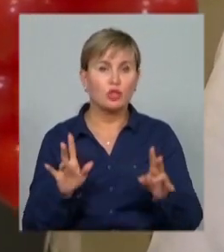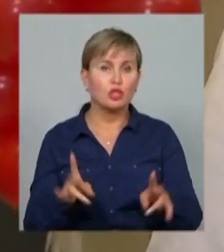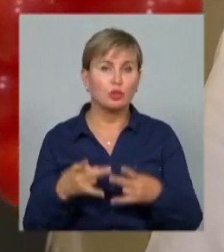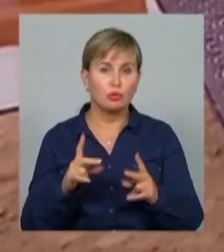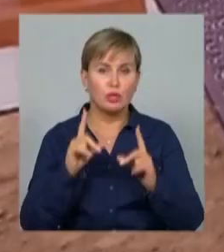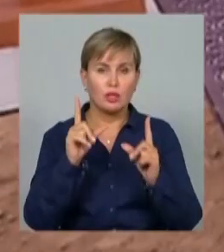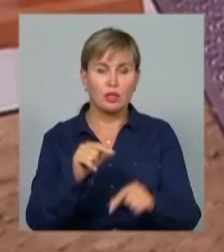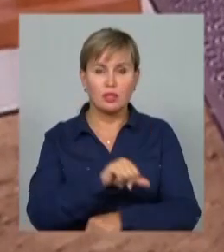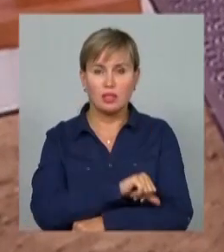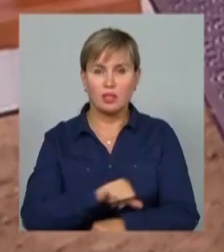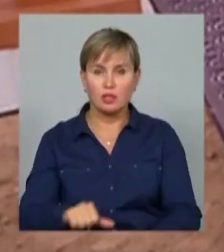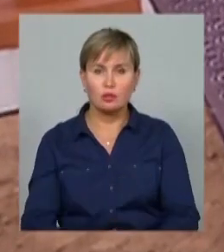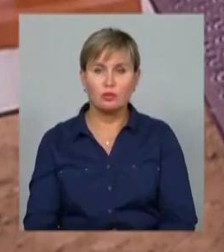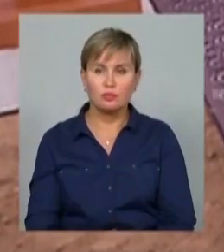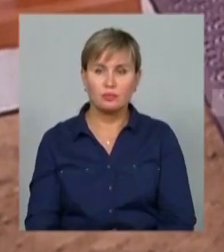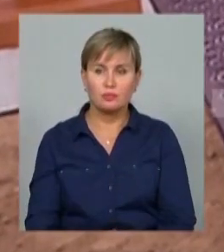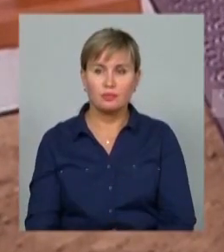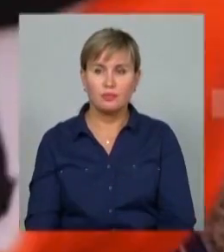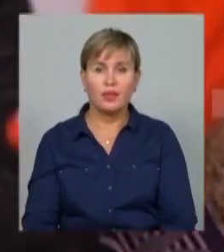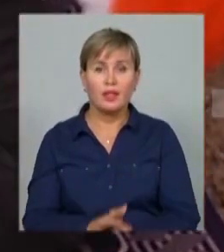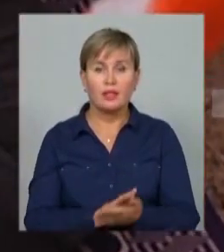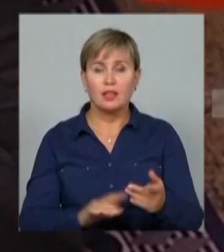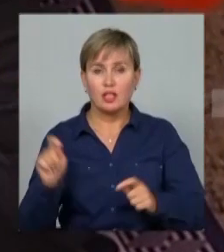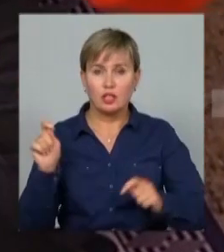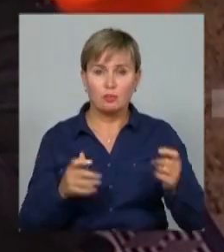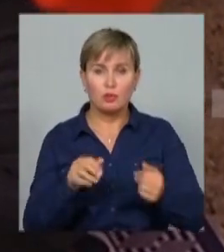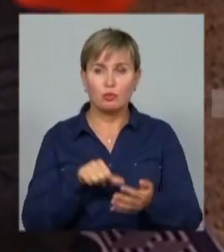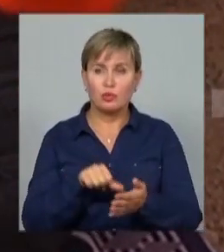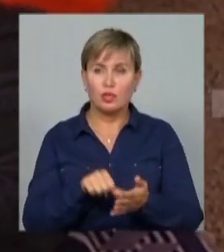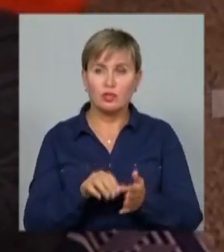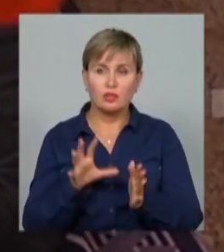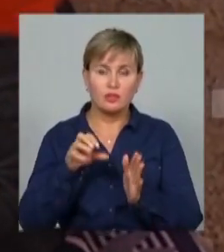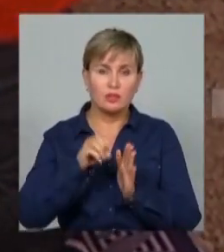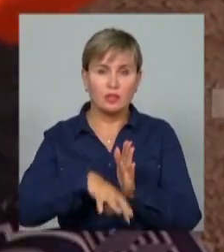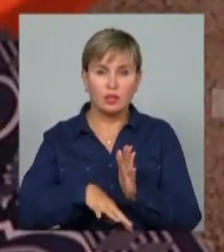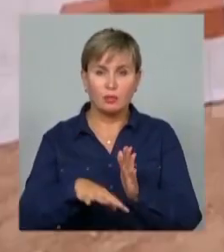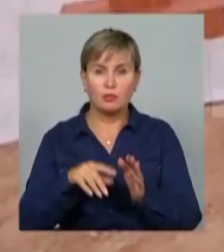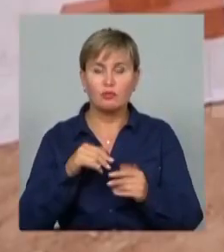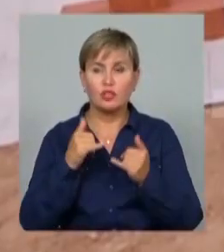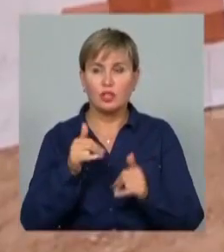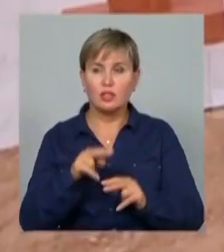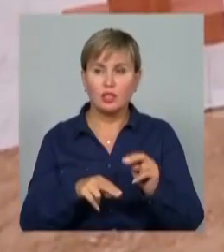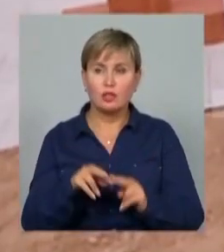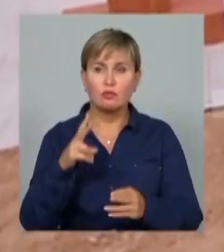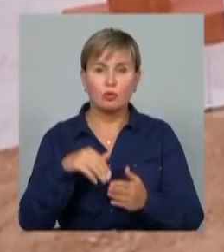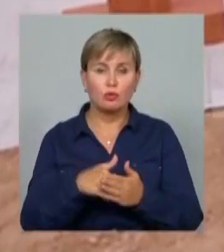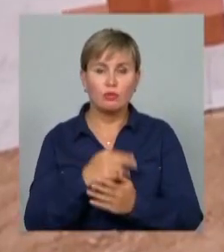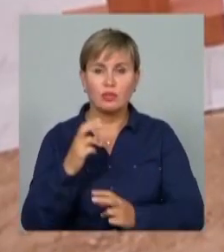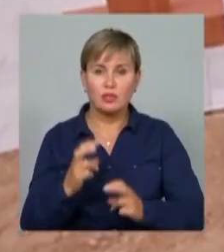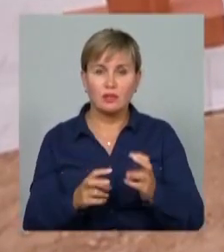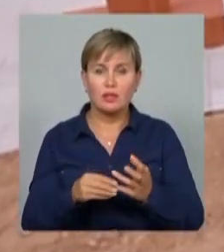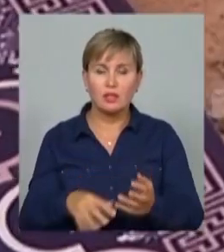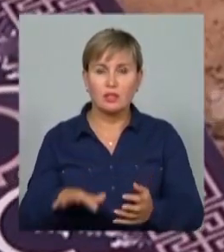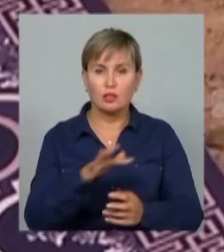ездить за границу. Далее делегация приняла участие в закладке капсул в честь строительства двух новых заводов на